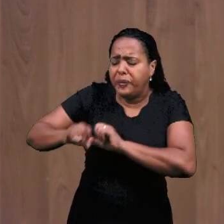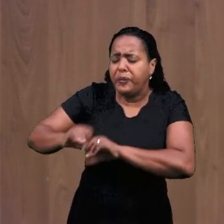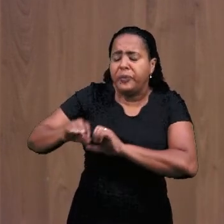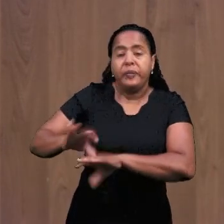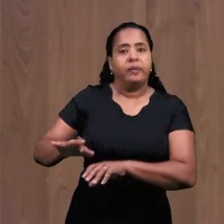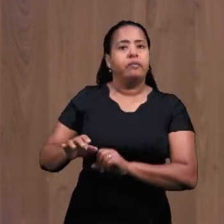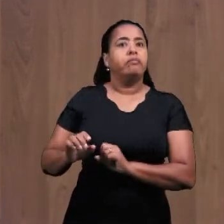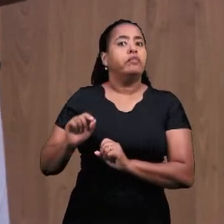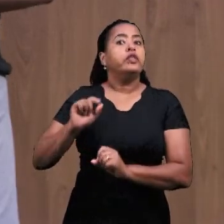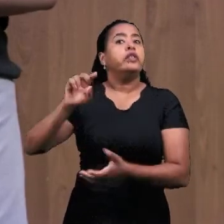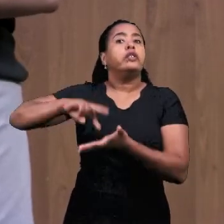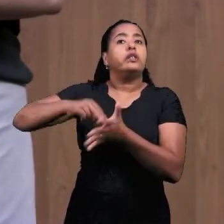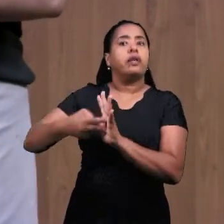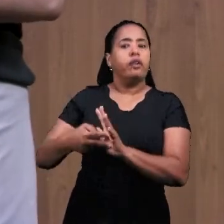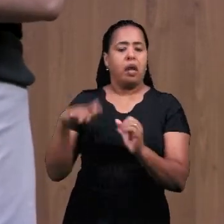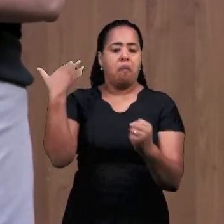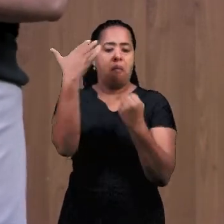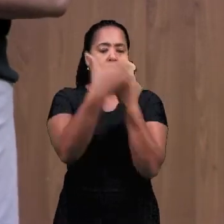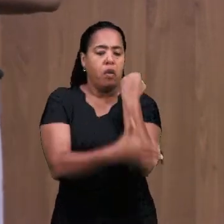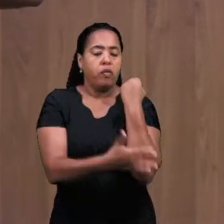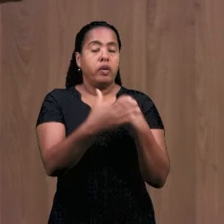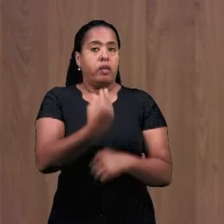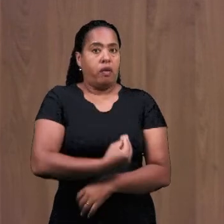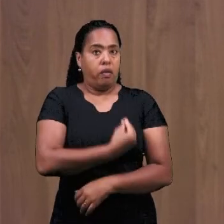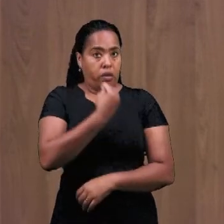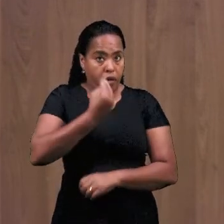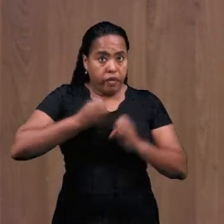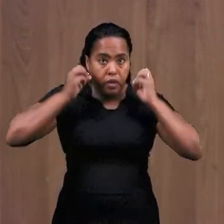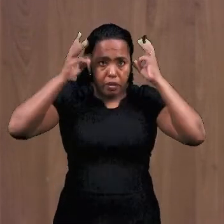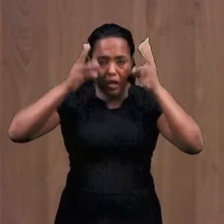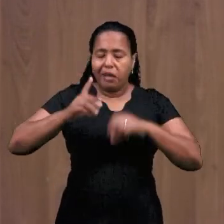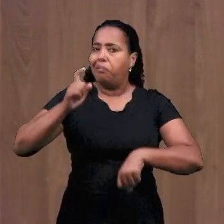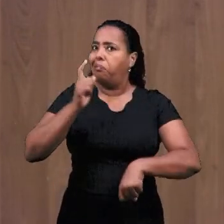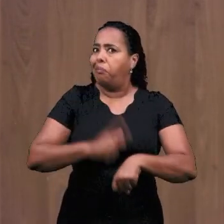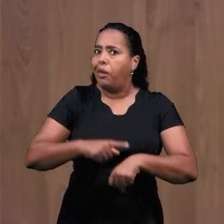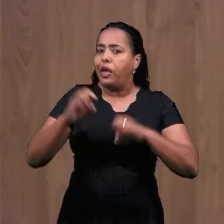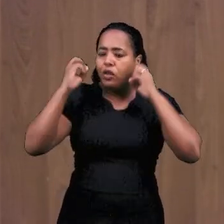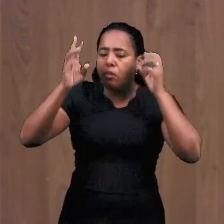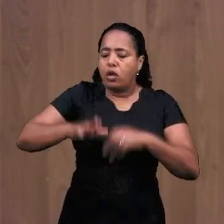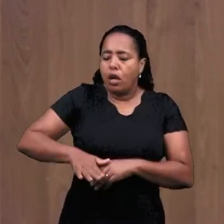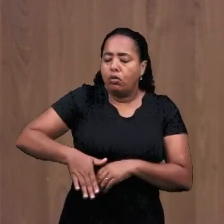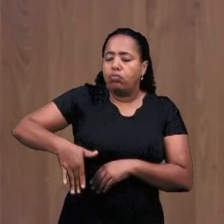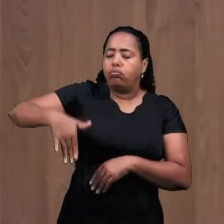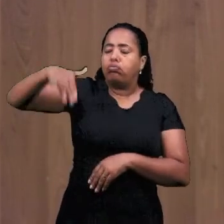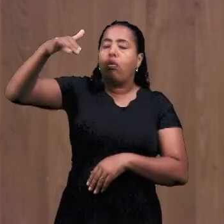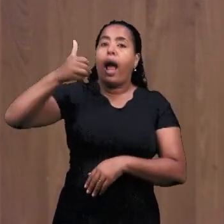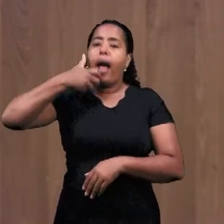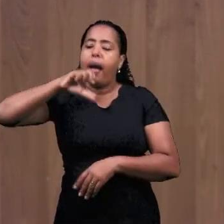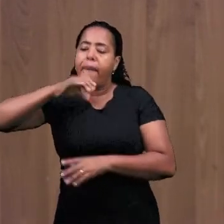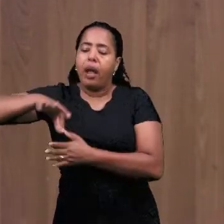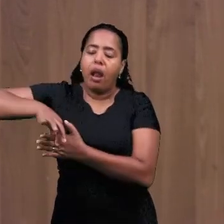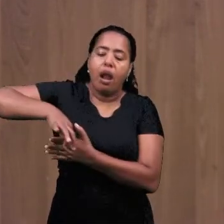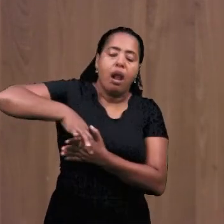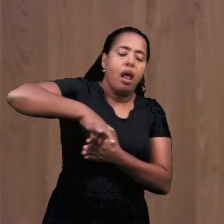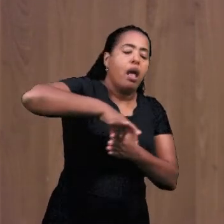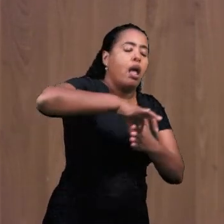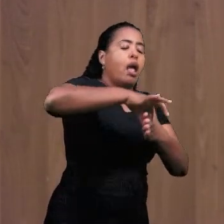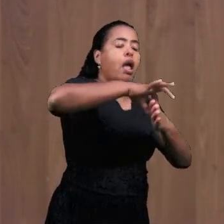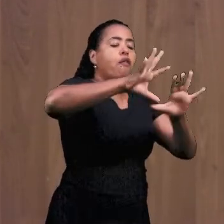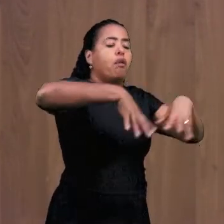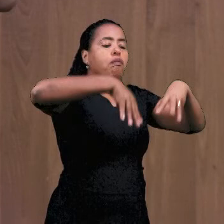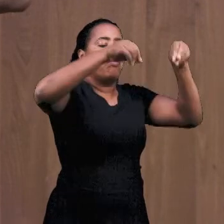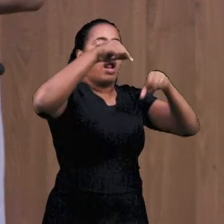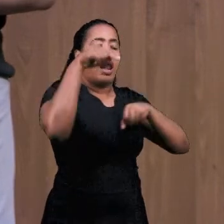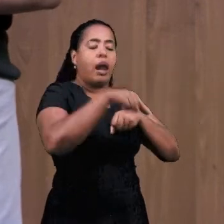serait la protection pour la vie de Moïse. Donc, quand Moïse a grandi, Jochebed l'amène dans le palais, il commence à